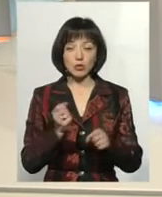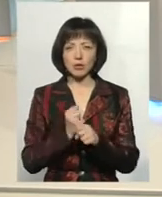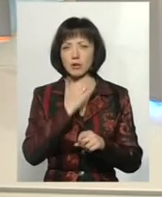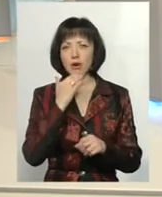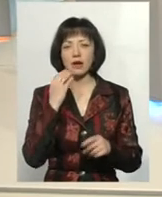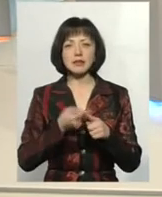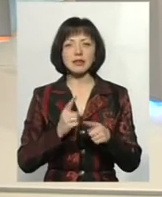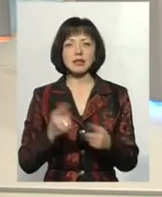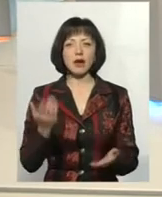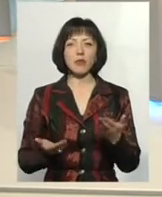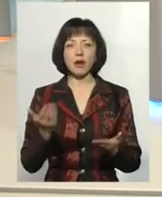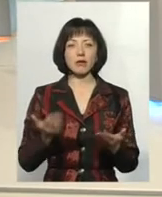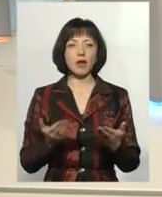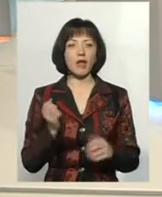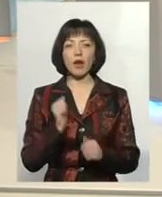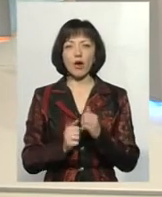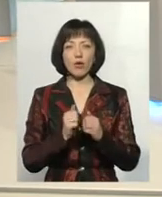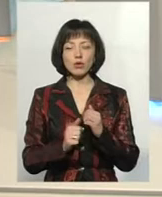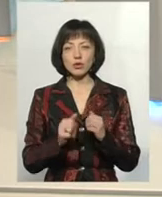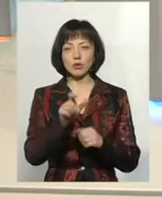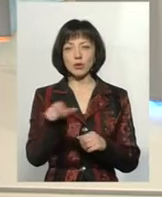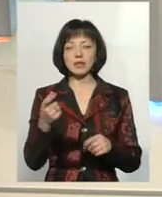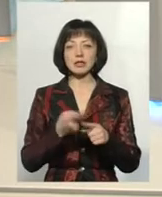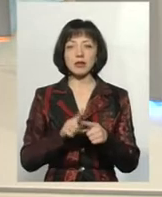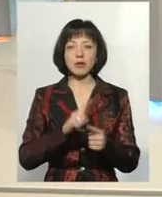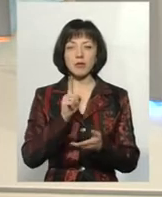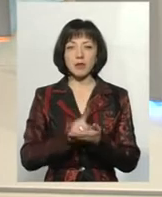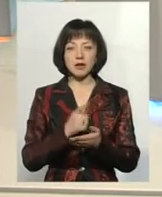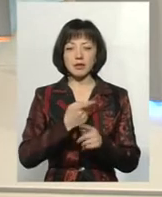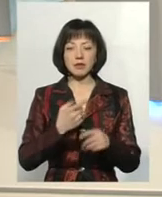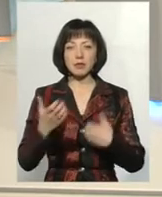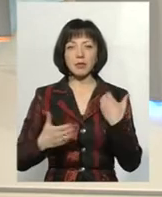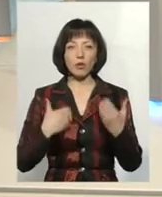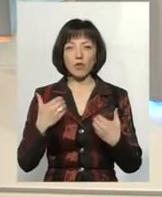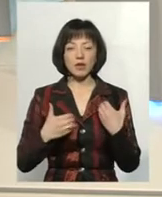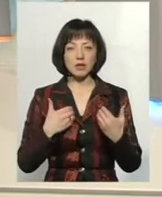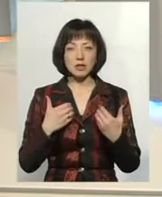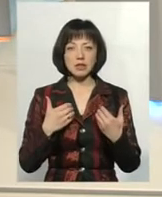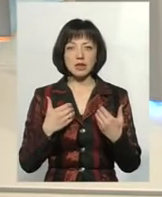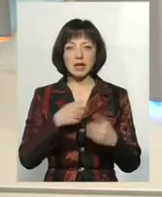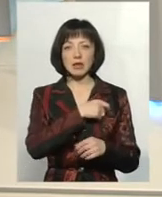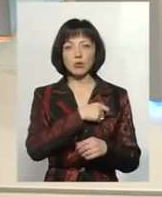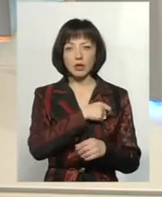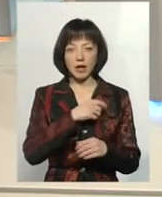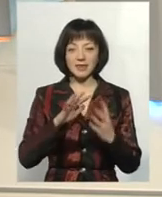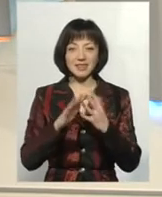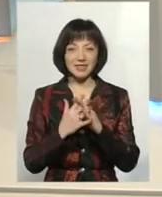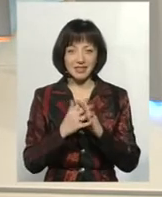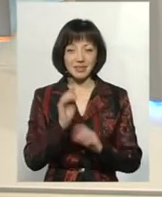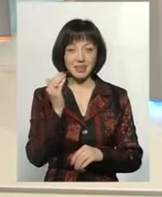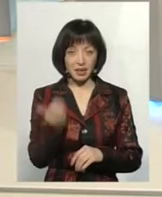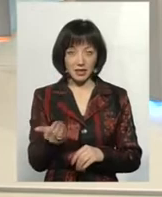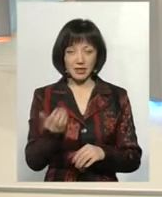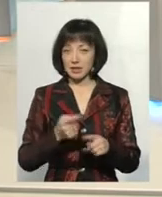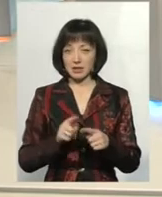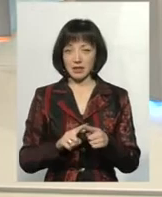багато. Це треба, напевно, не кожним людям. Я так думаю, що це мають цим опікуватися депутати сільські, тому що